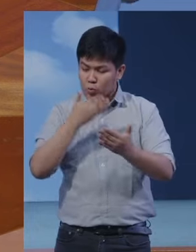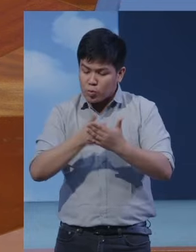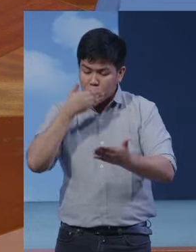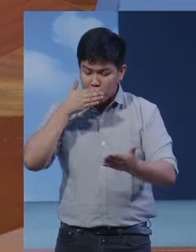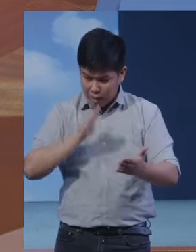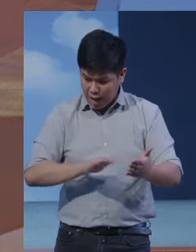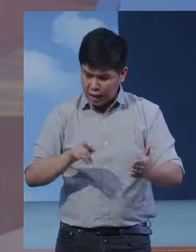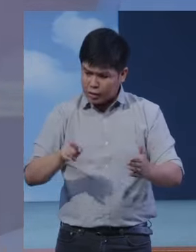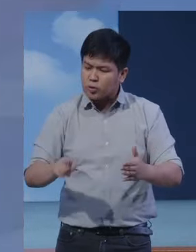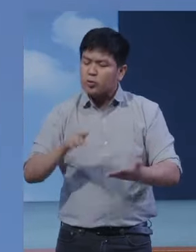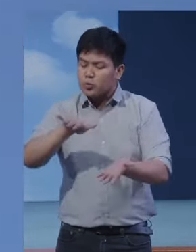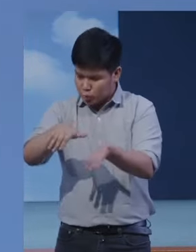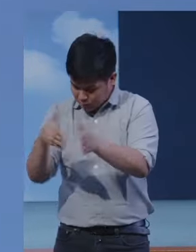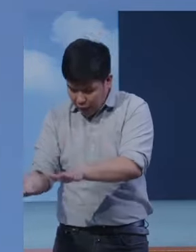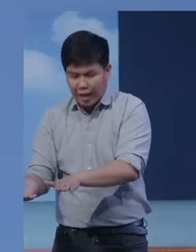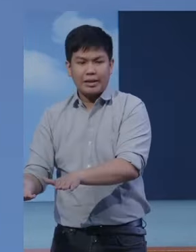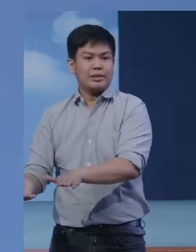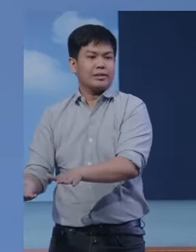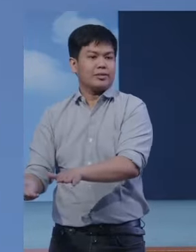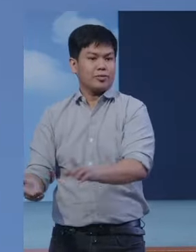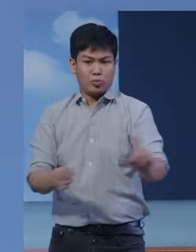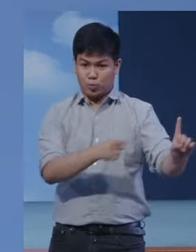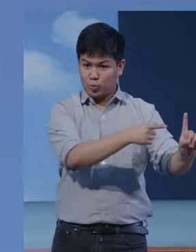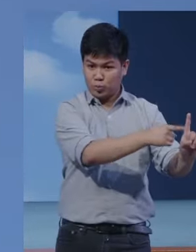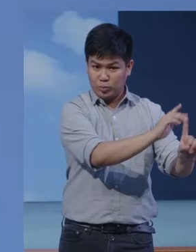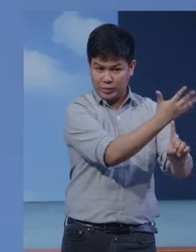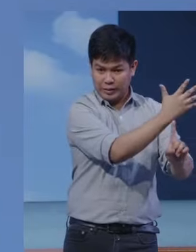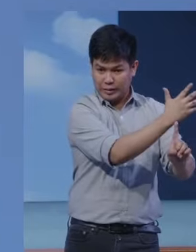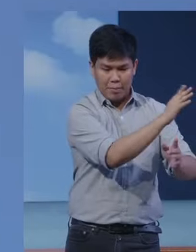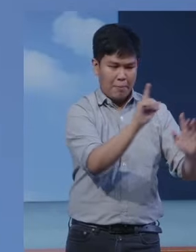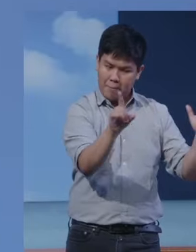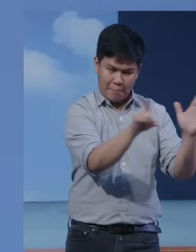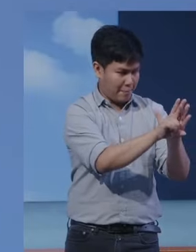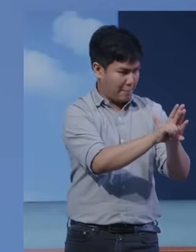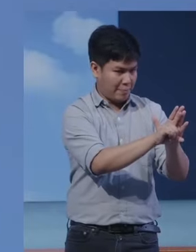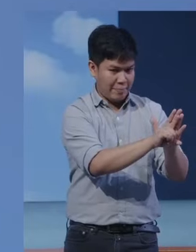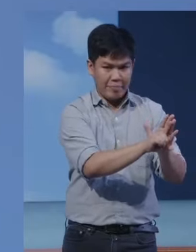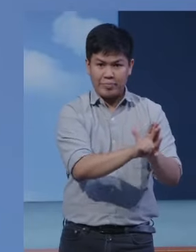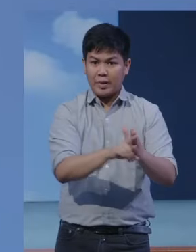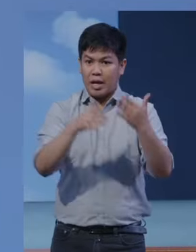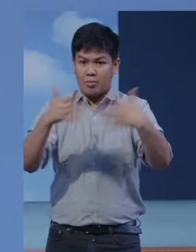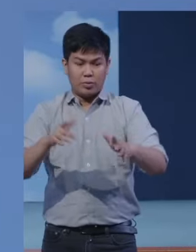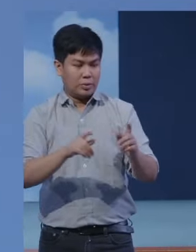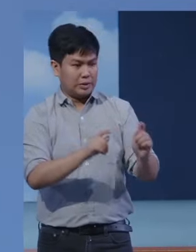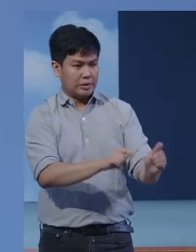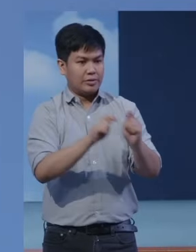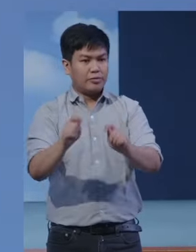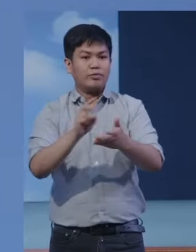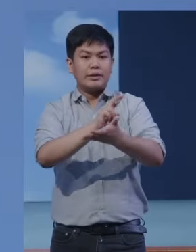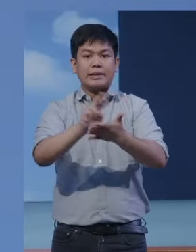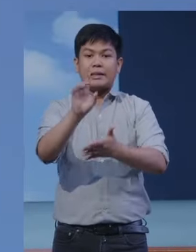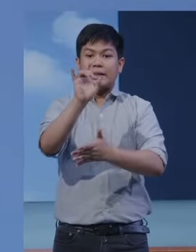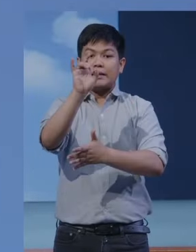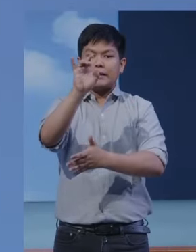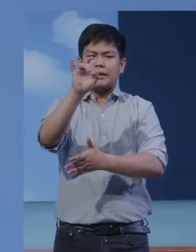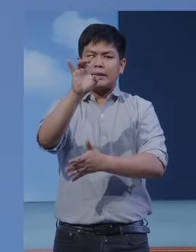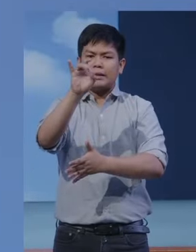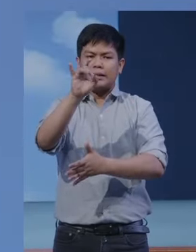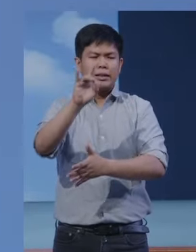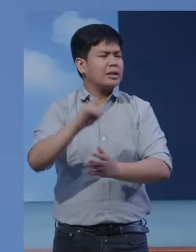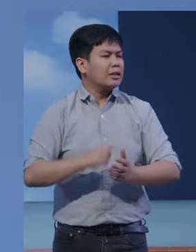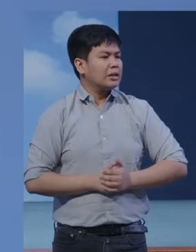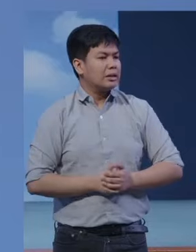eat of it you shall surely die sa verse 18 makikita natin mag-uumpisa ang